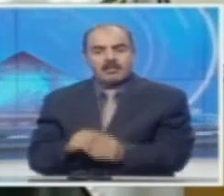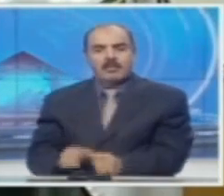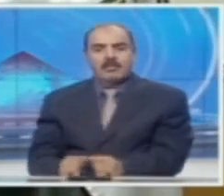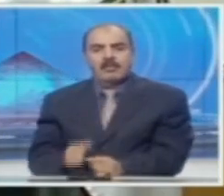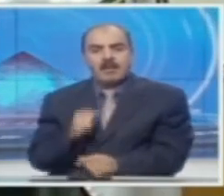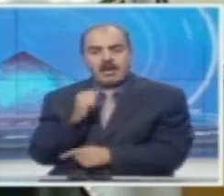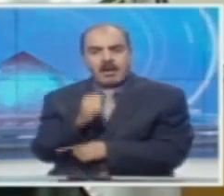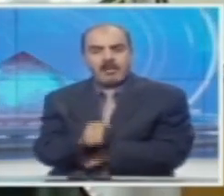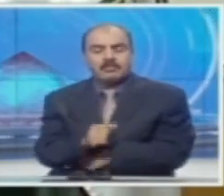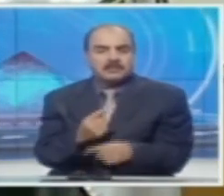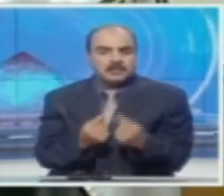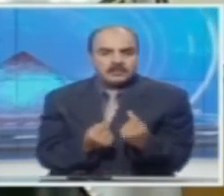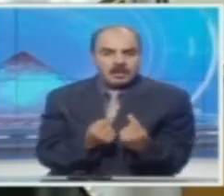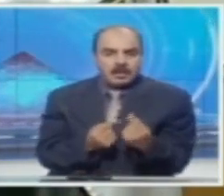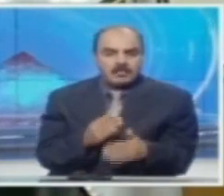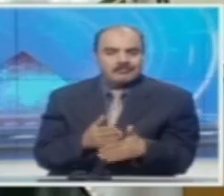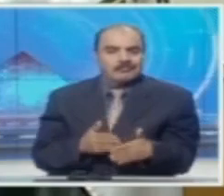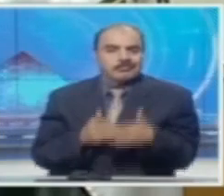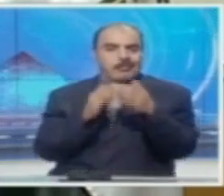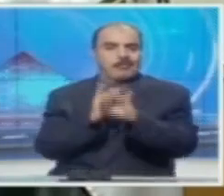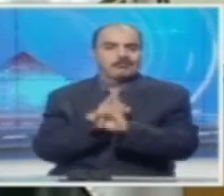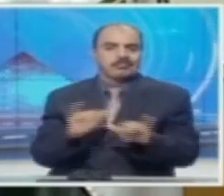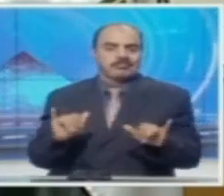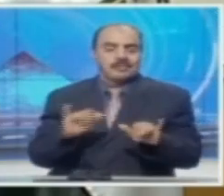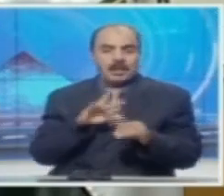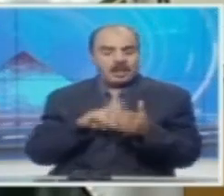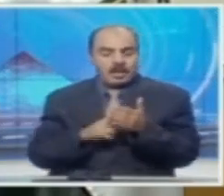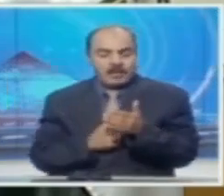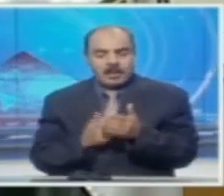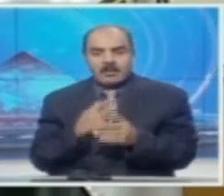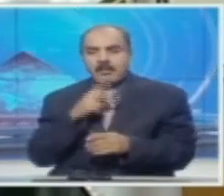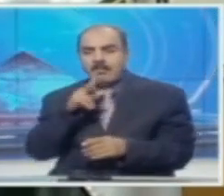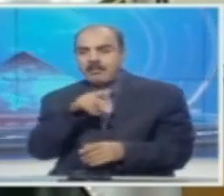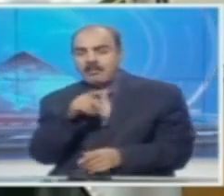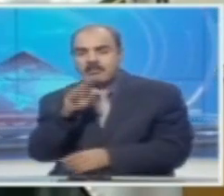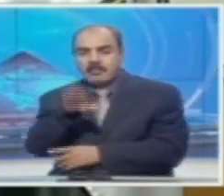الأوضاع والأعمال التي تم ارتكابها بالمخالفة